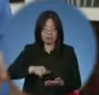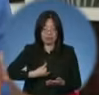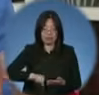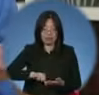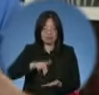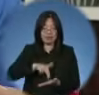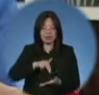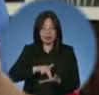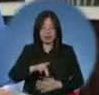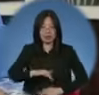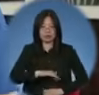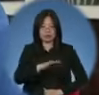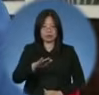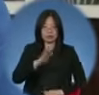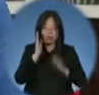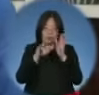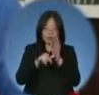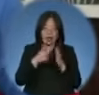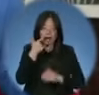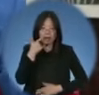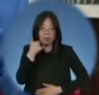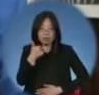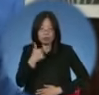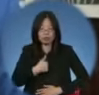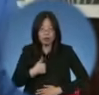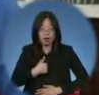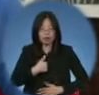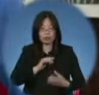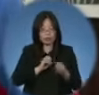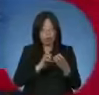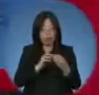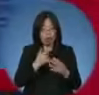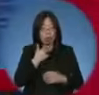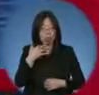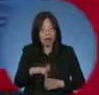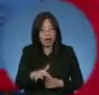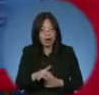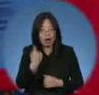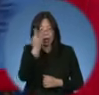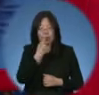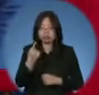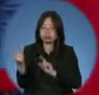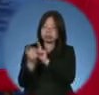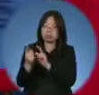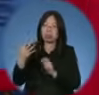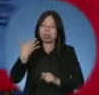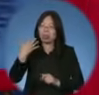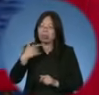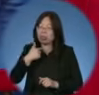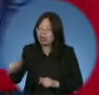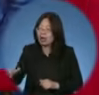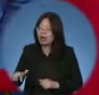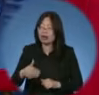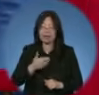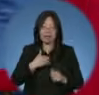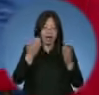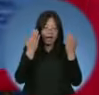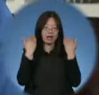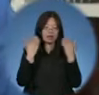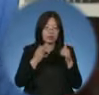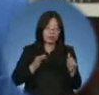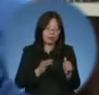자식들은 우리 공부할 때 아버지는 우리한테 이 대화나 해봤냐. 얼굴 본 적도 없다. 자기네 학비